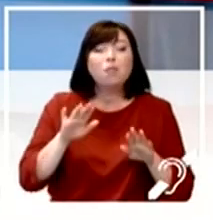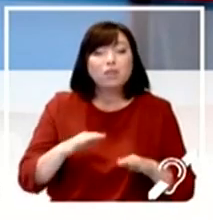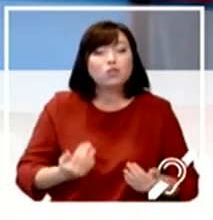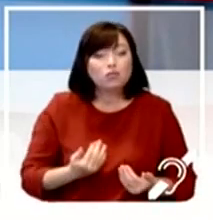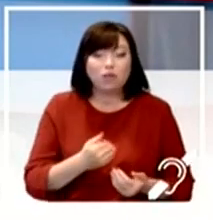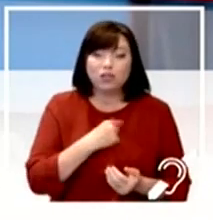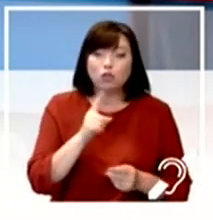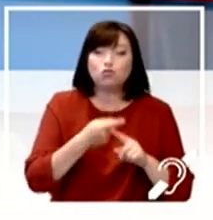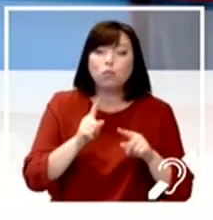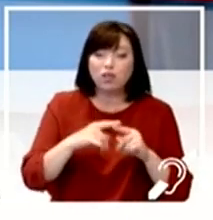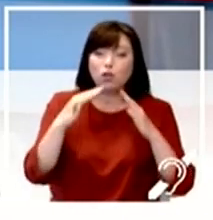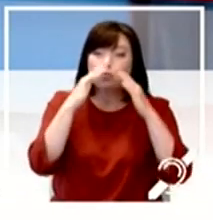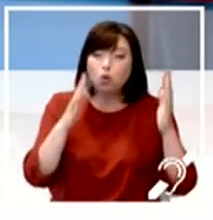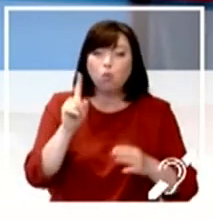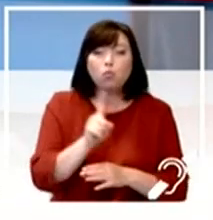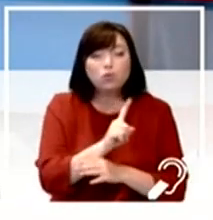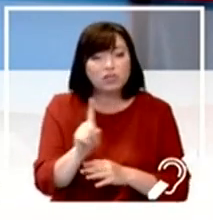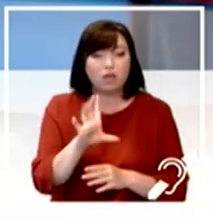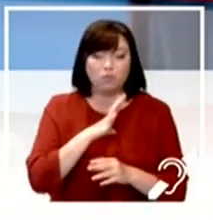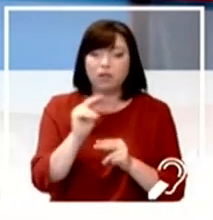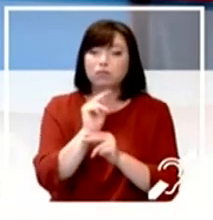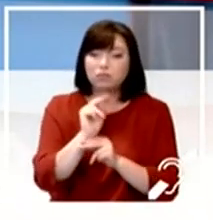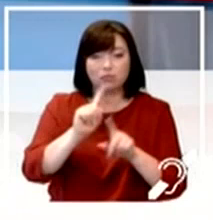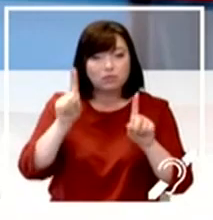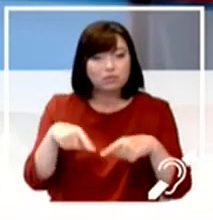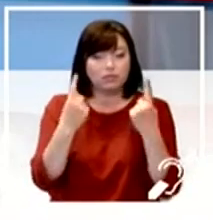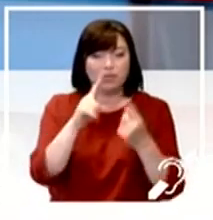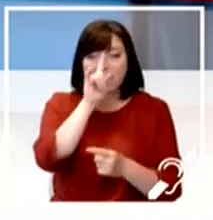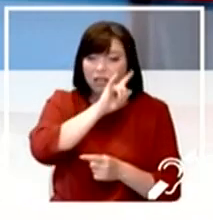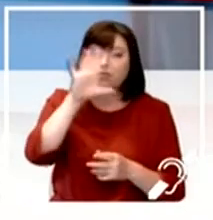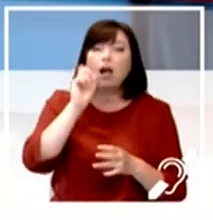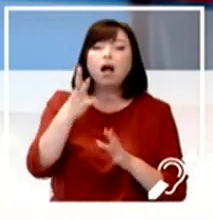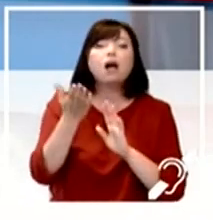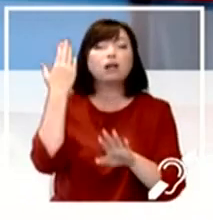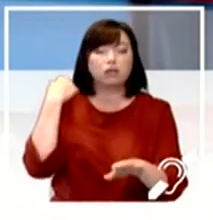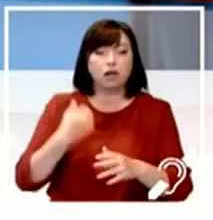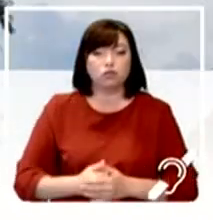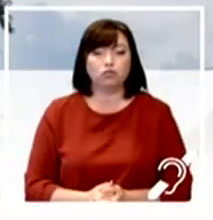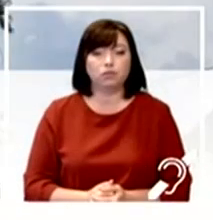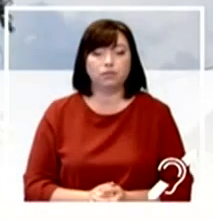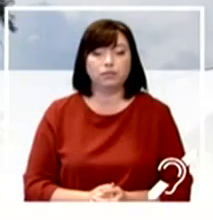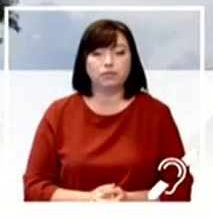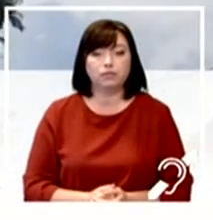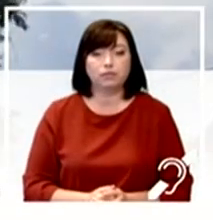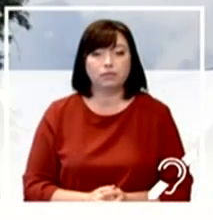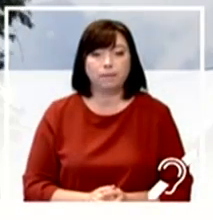ca monumentul de mare importanță spirituală să-și recapete gloria de altă dată.